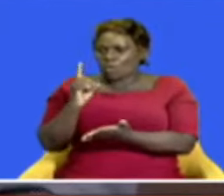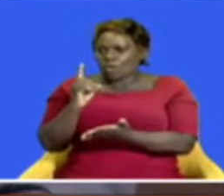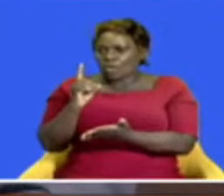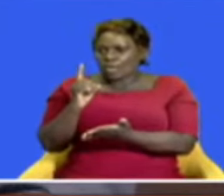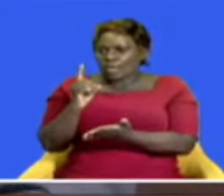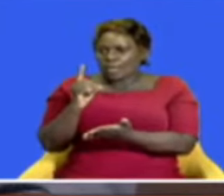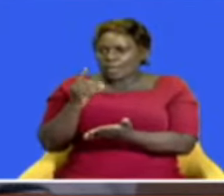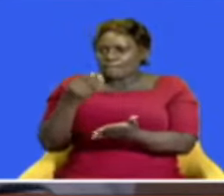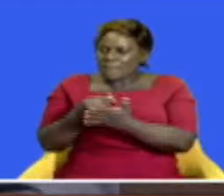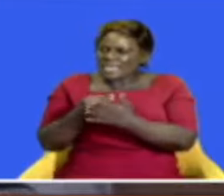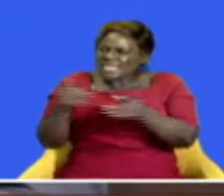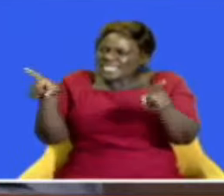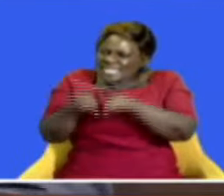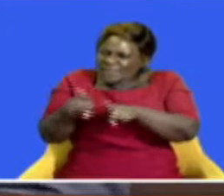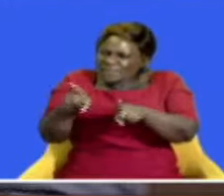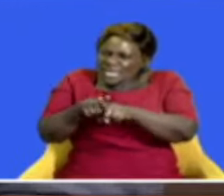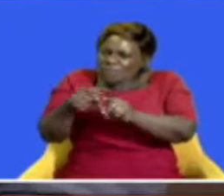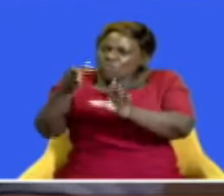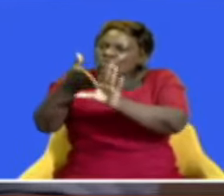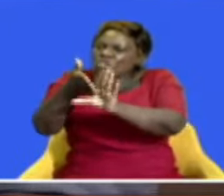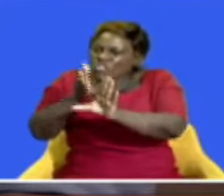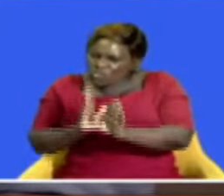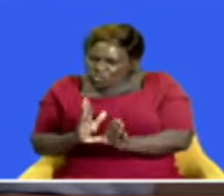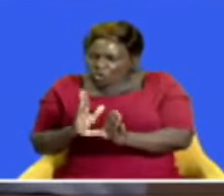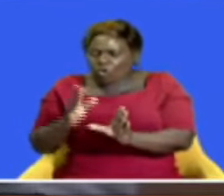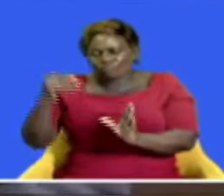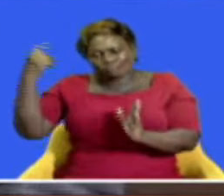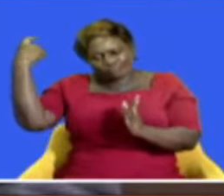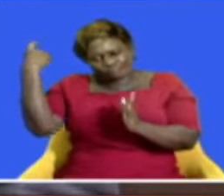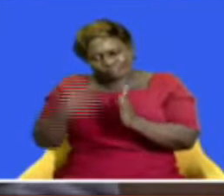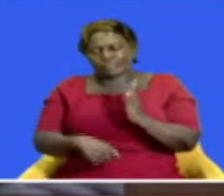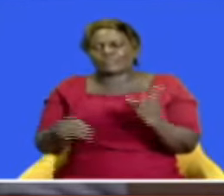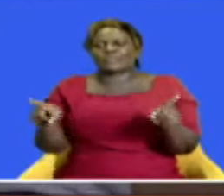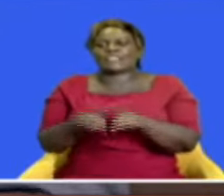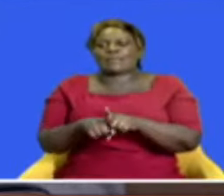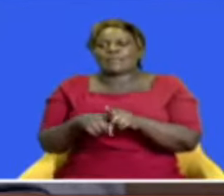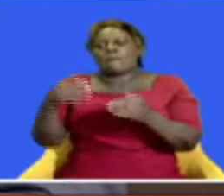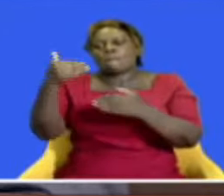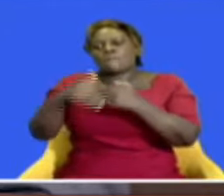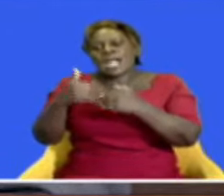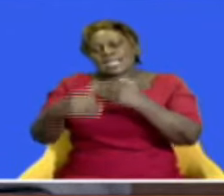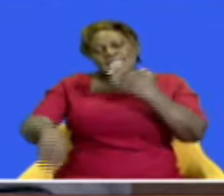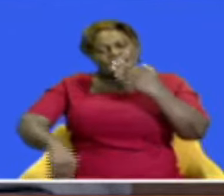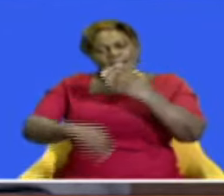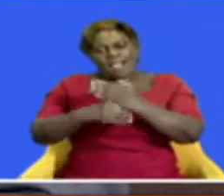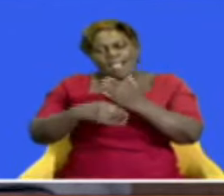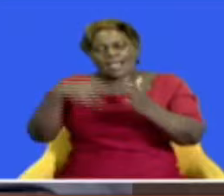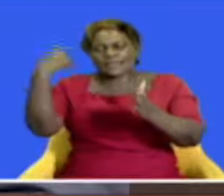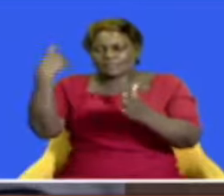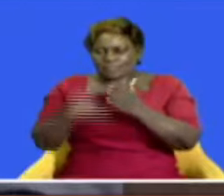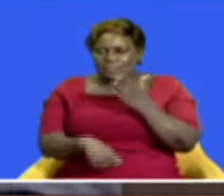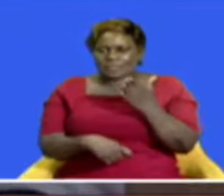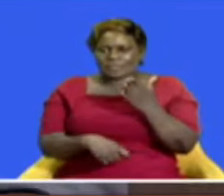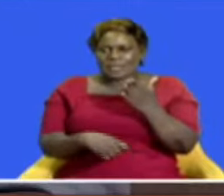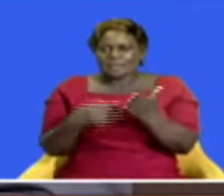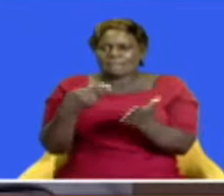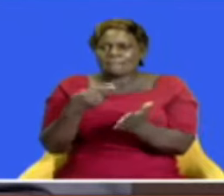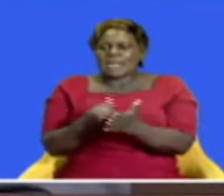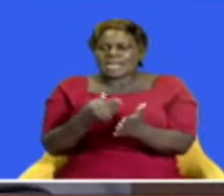hiyo pesa tena aende anunue nayo mkate, nao pia unaongezea ushuru, na hiyo pesa